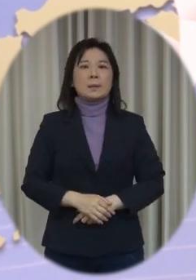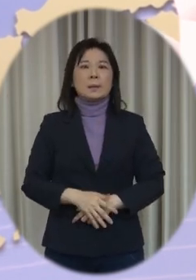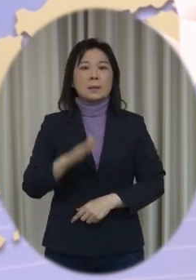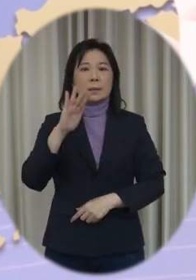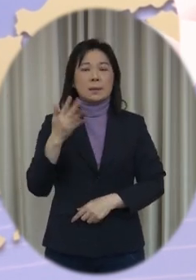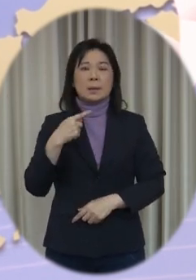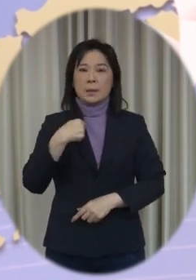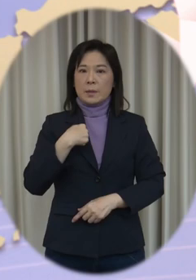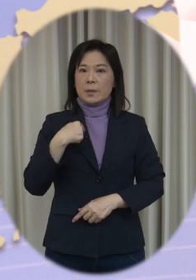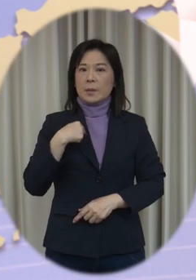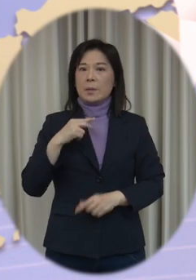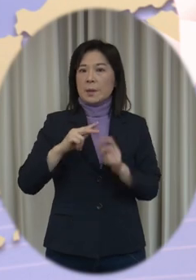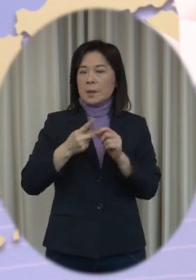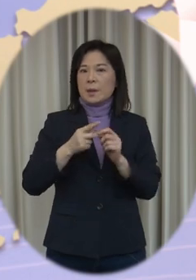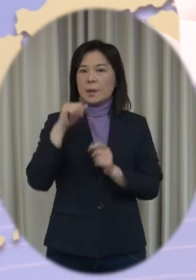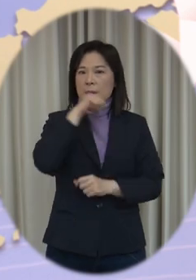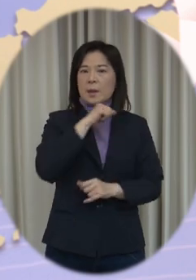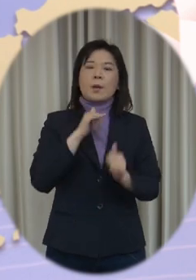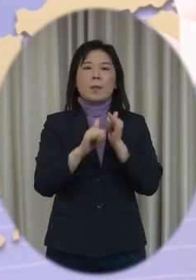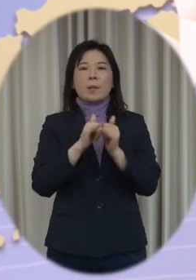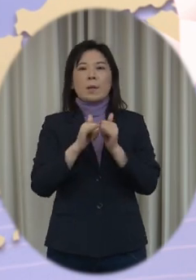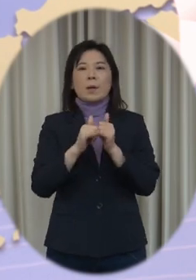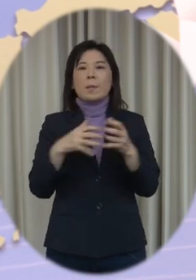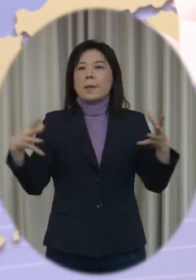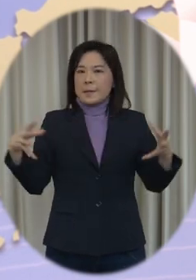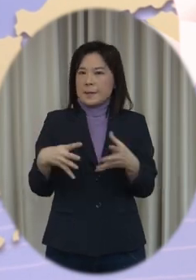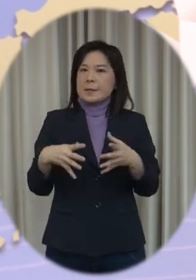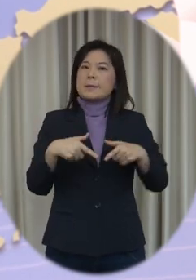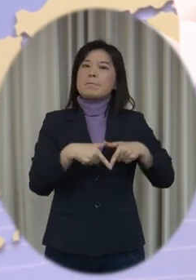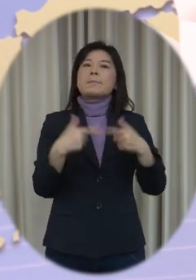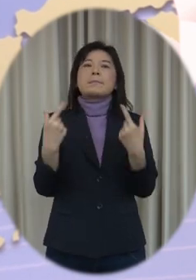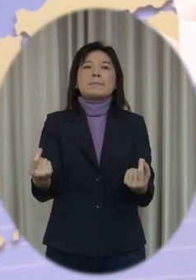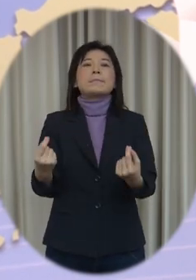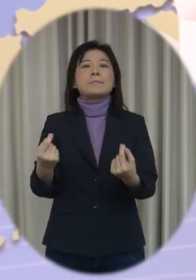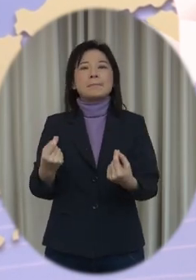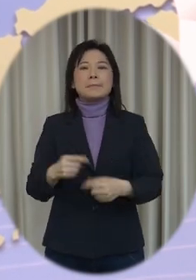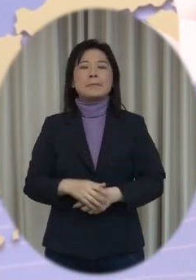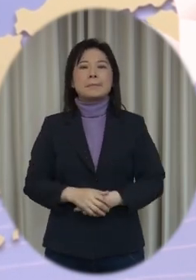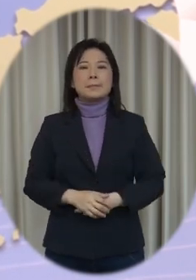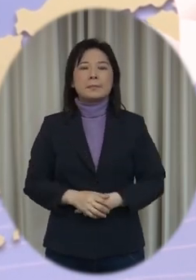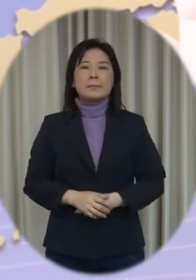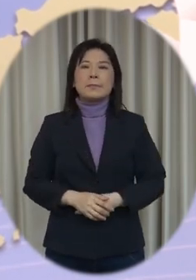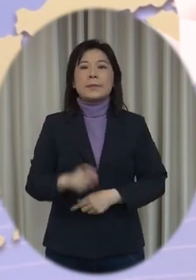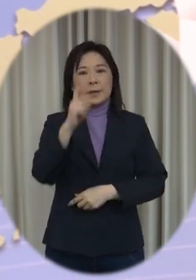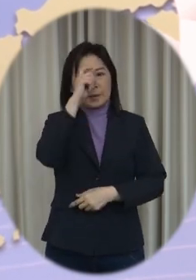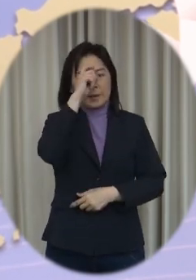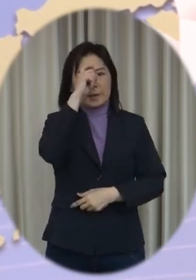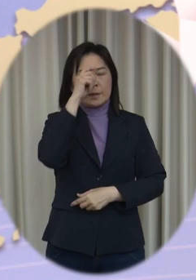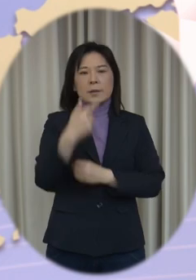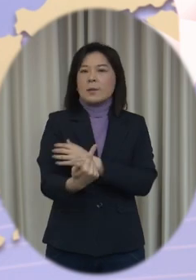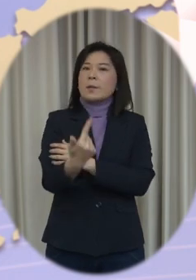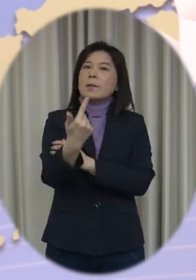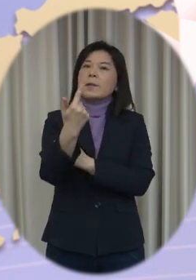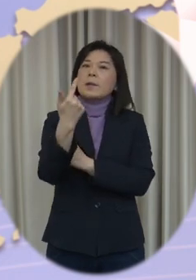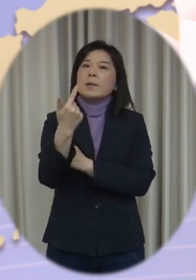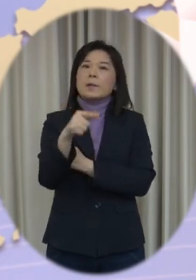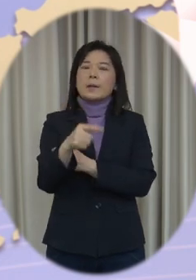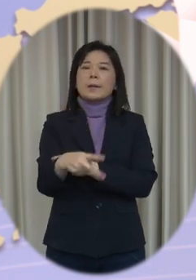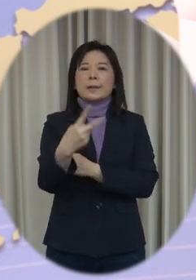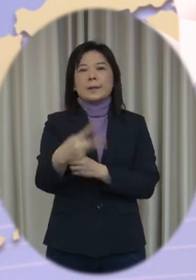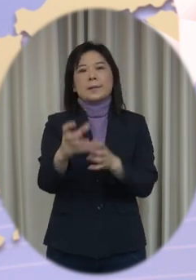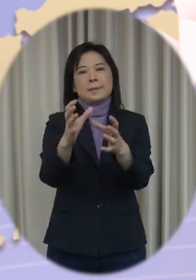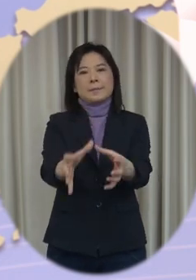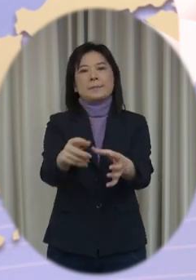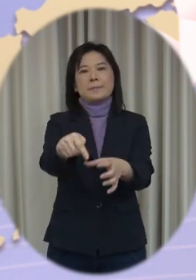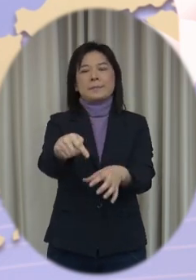和台湾民众一起同心协力，期望早日重建灾